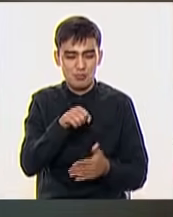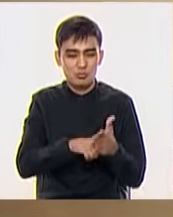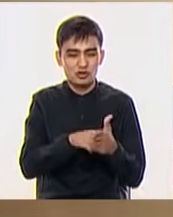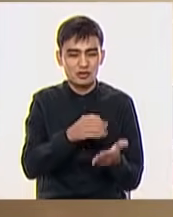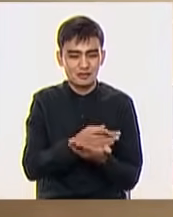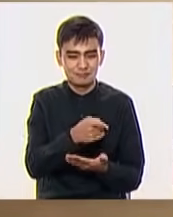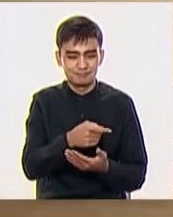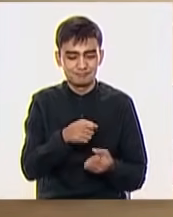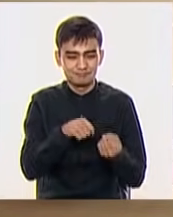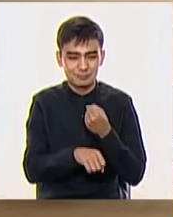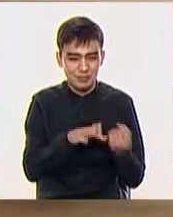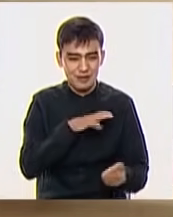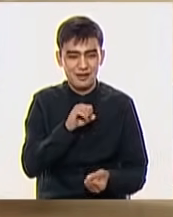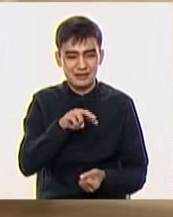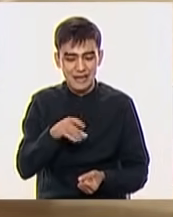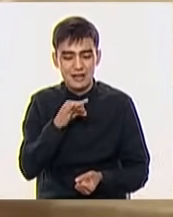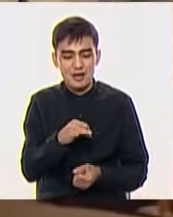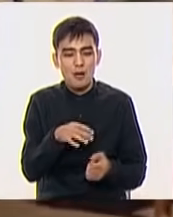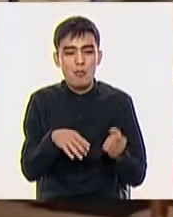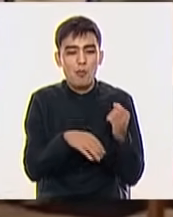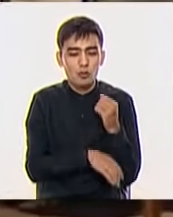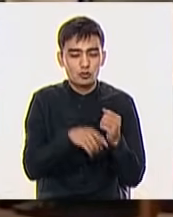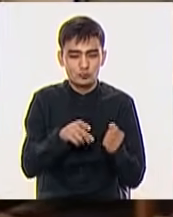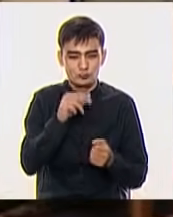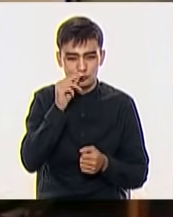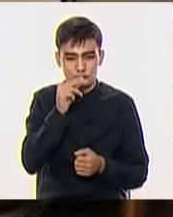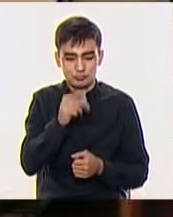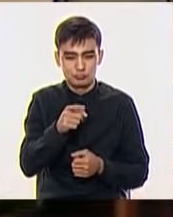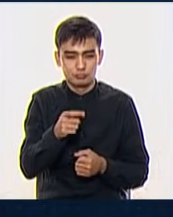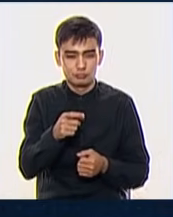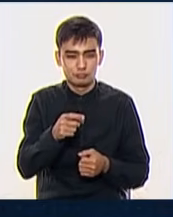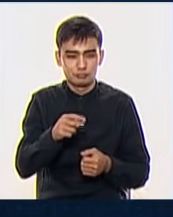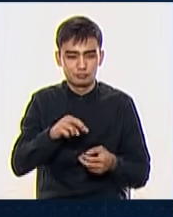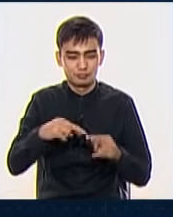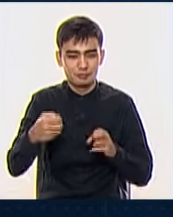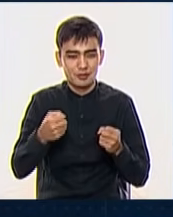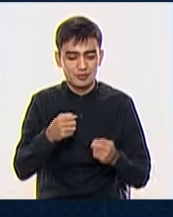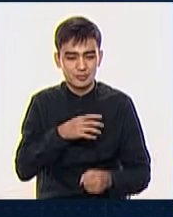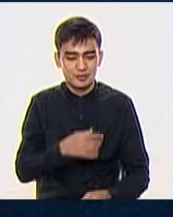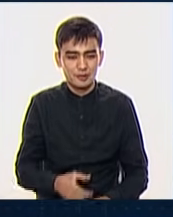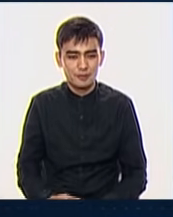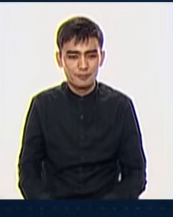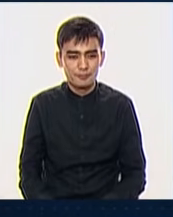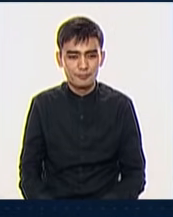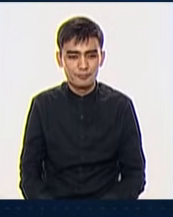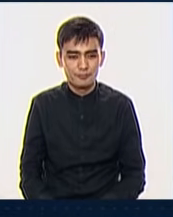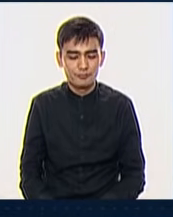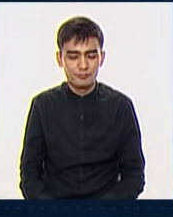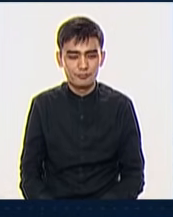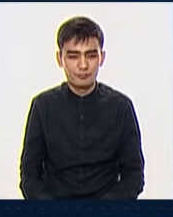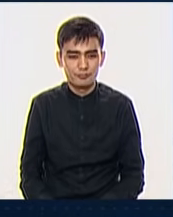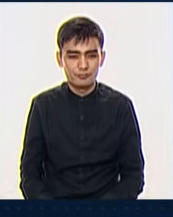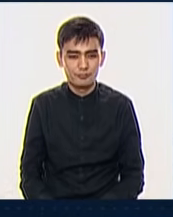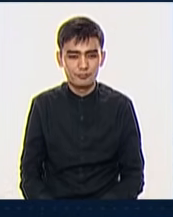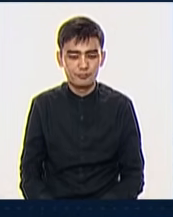к изнасилованию Асель, а позже он якобы обменял Асель на машину. Руку сердца тебе даю. Не так было? Я